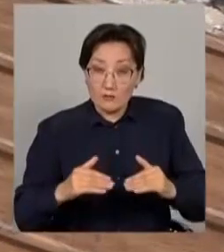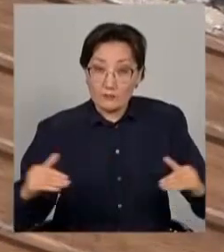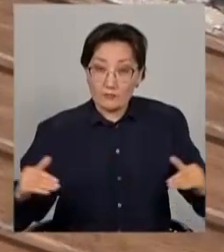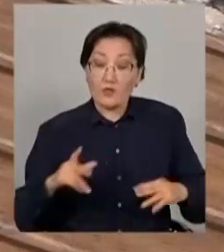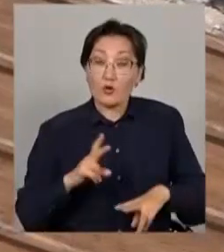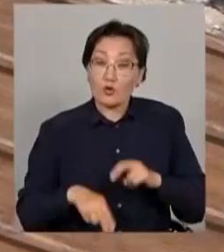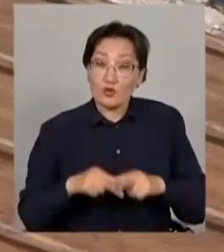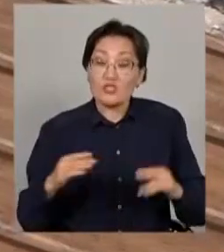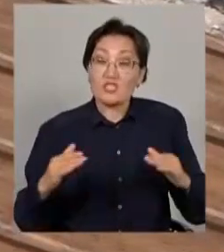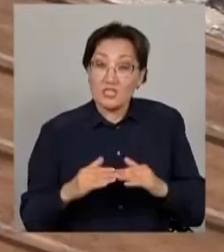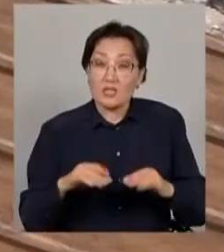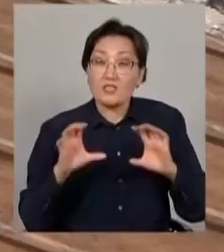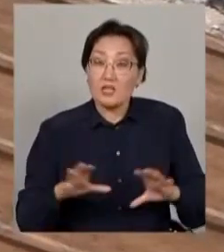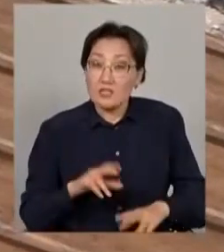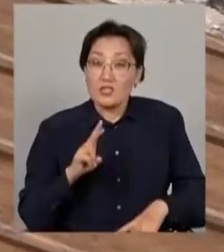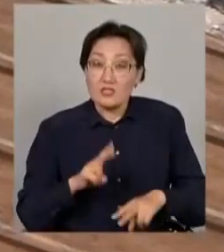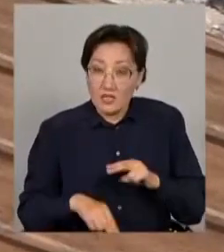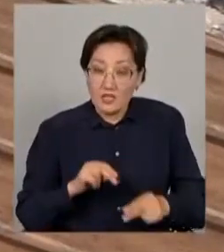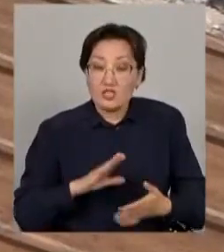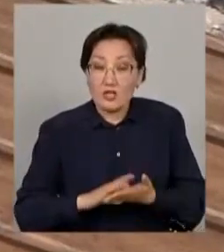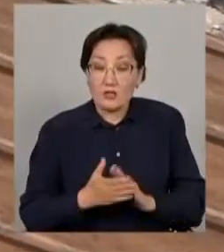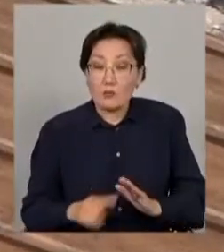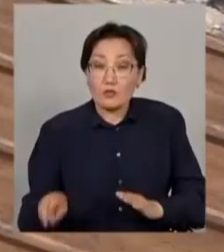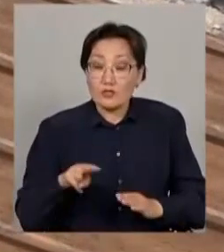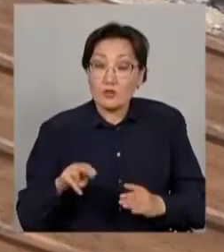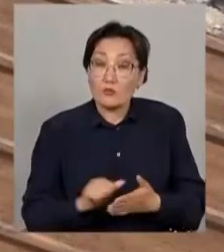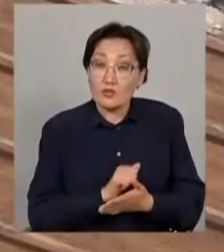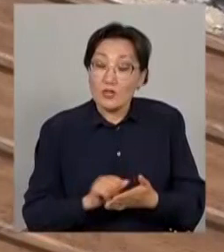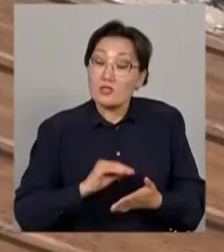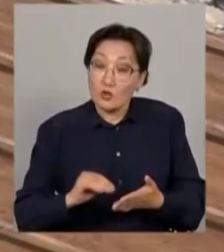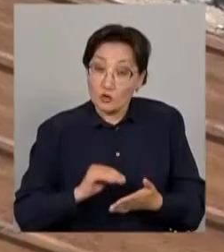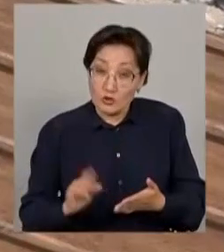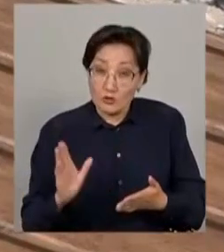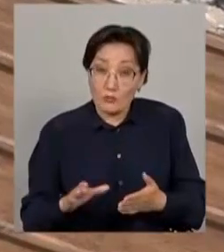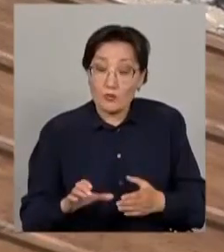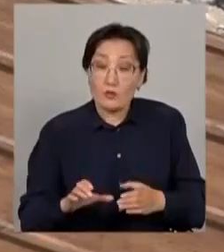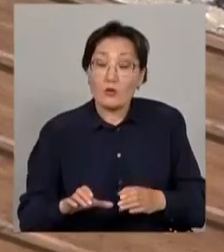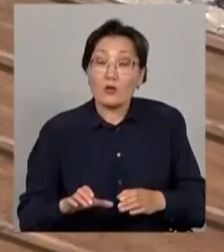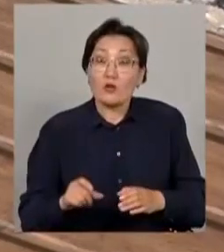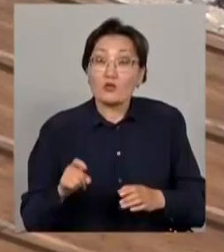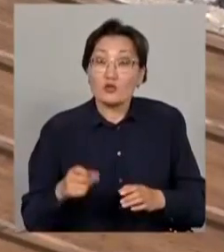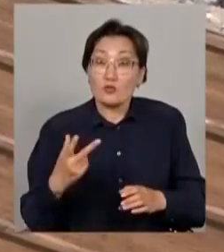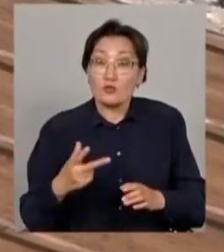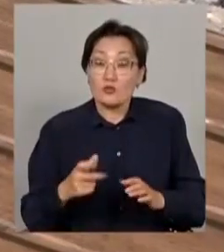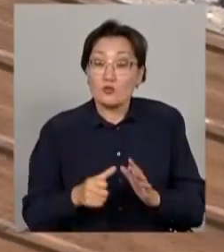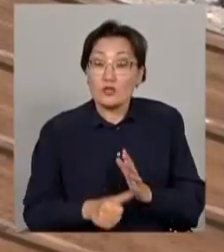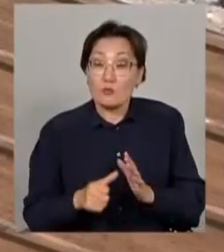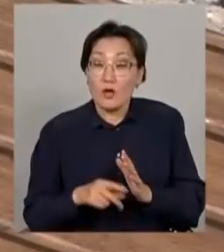салған жағдайда әкімшілік хаттама толтырылады. Әкімшілік құқық бұзушылық кодексінің